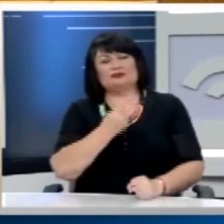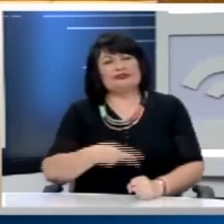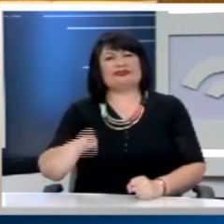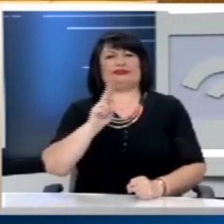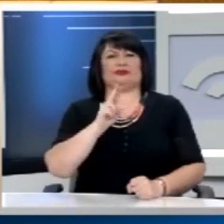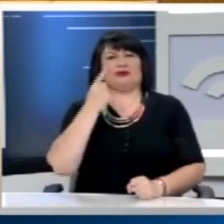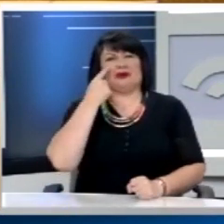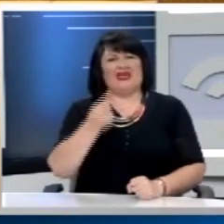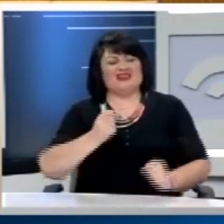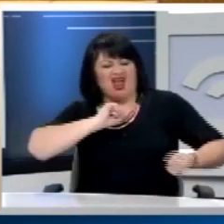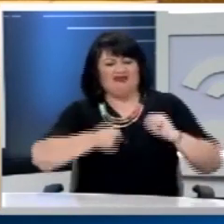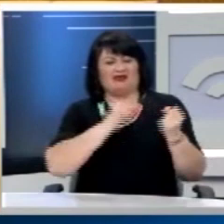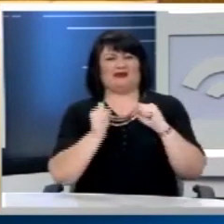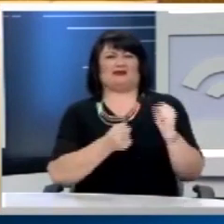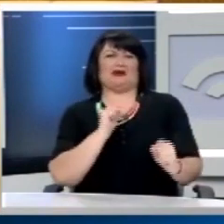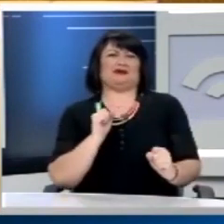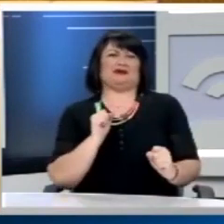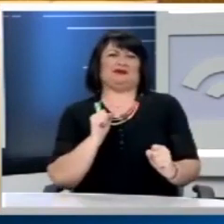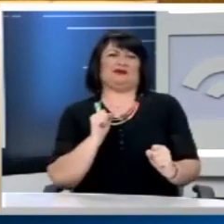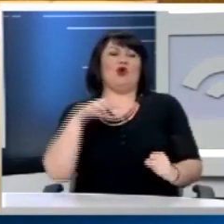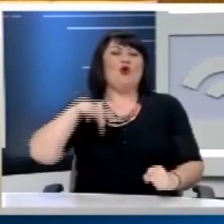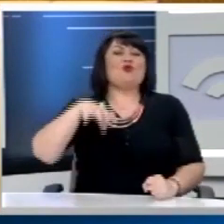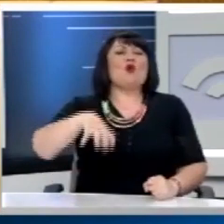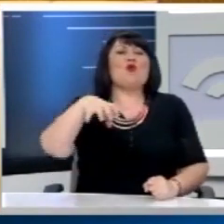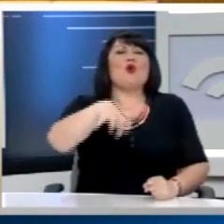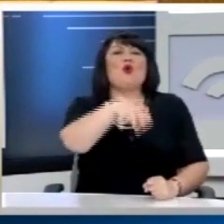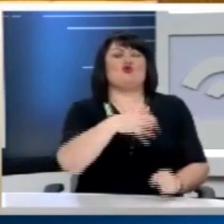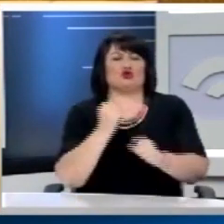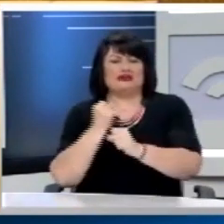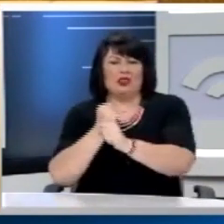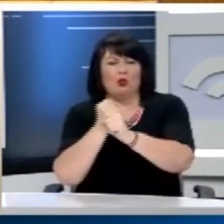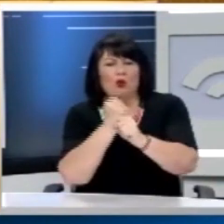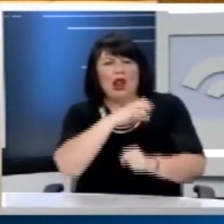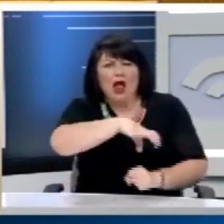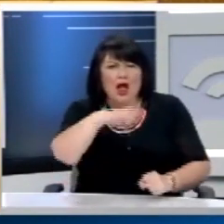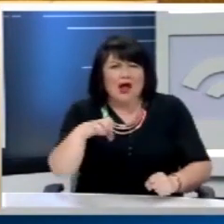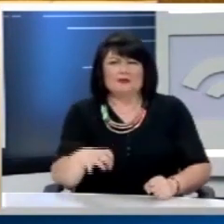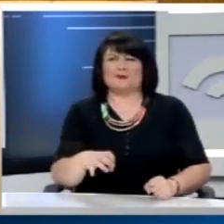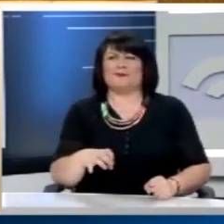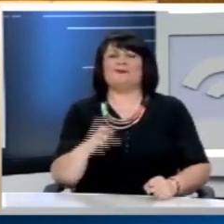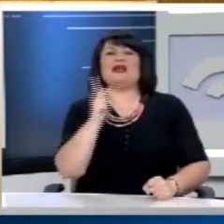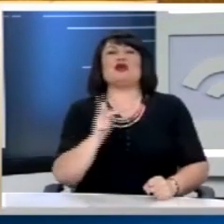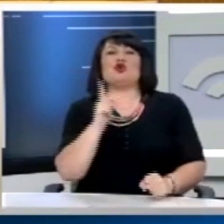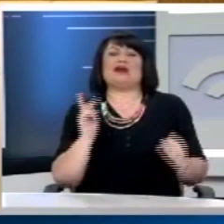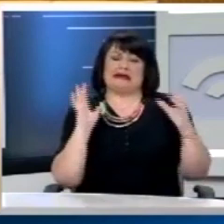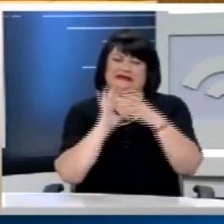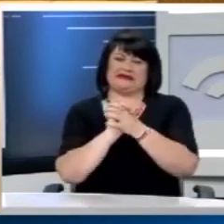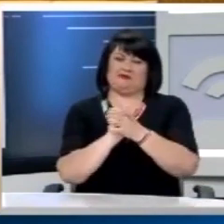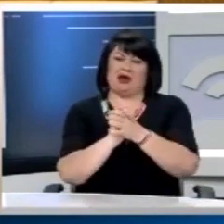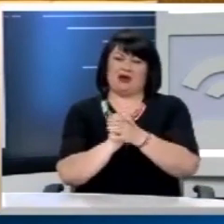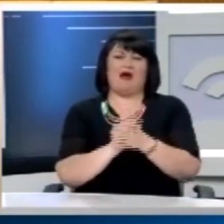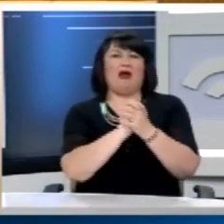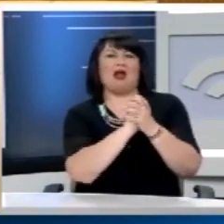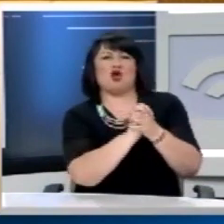οι εστίες αντίστασης, ριζωμένες σε κάθε χώρο δουλειάς, να αναπτύσσεται η κοινωνική συμμαχία, η